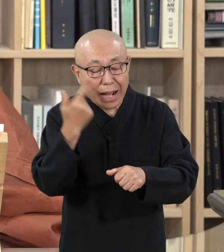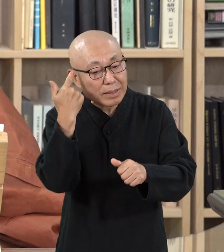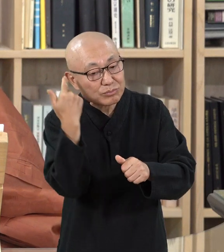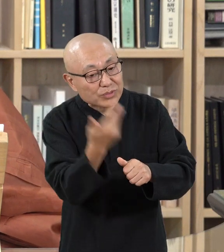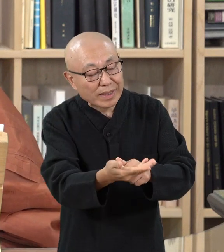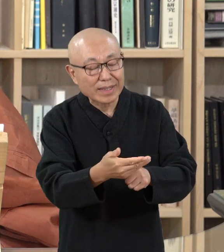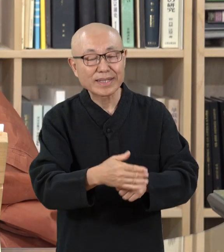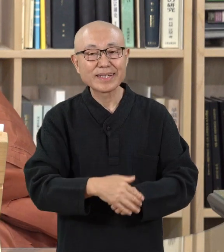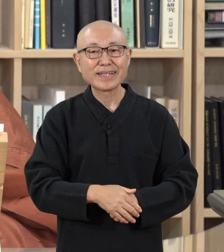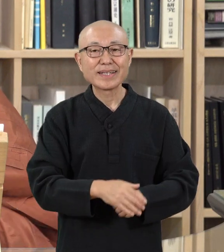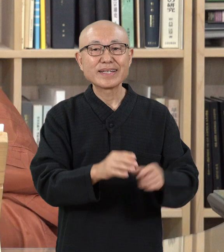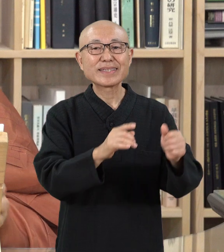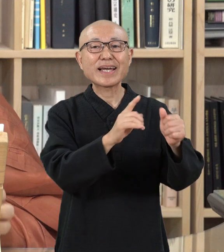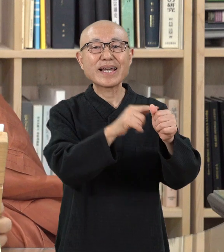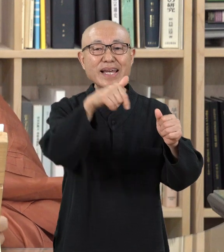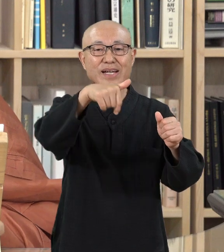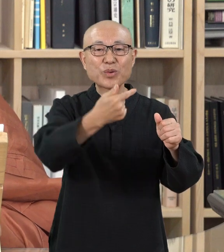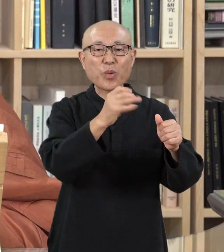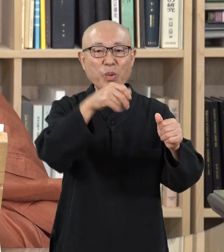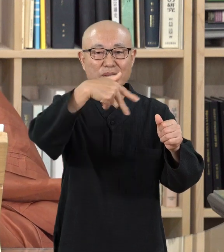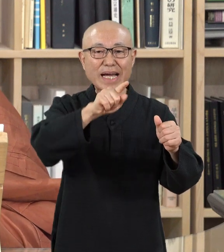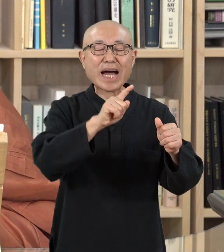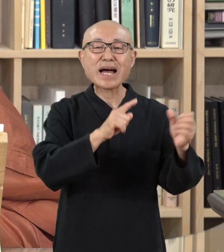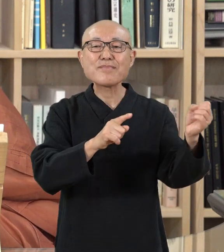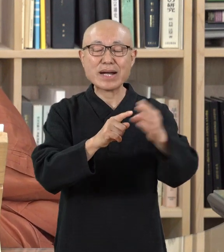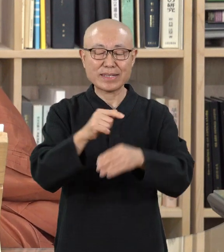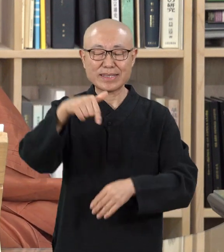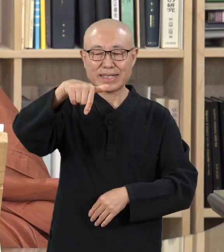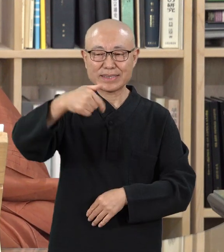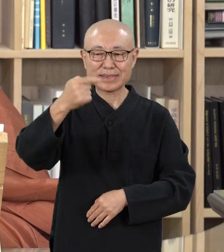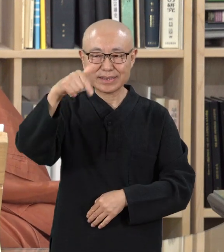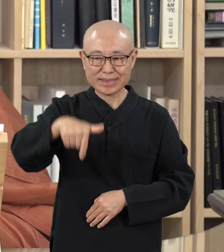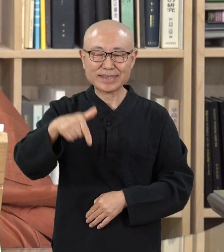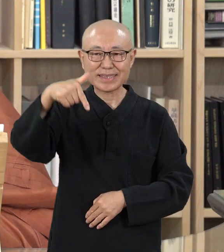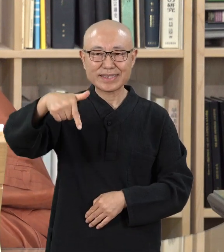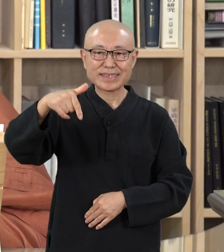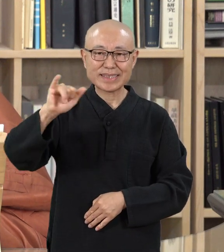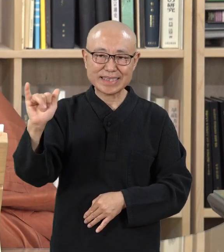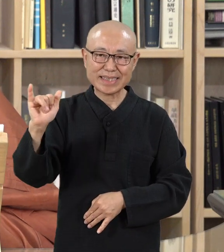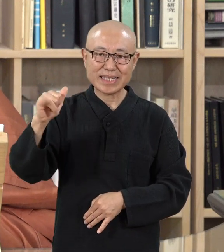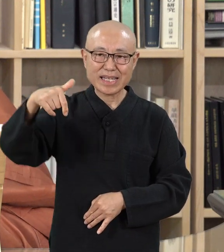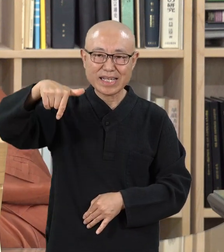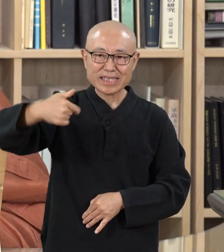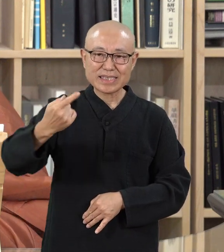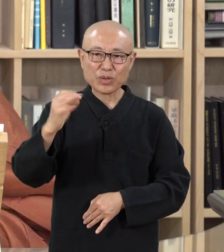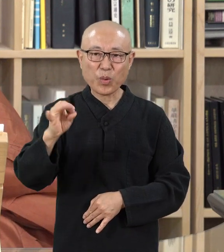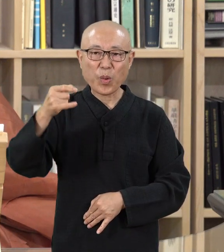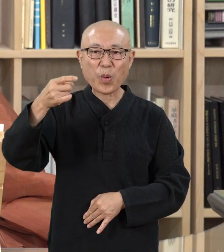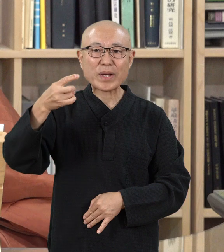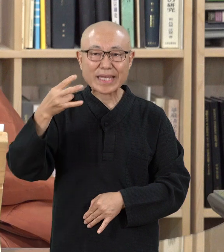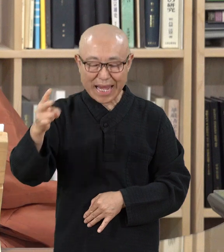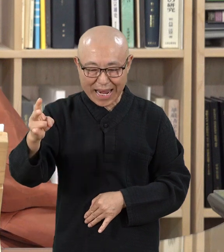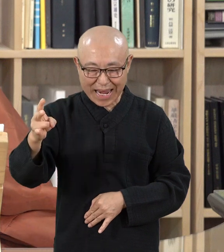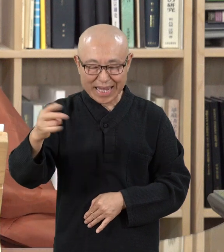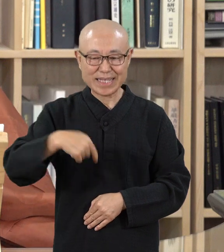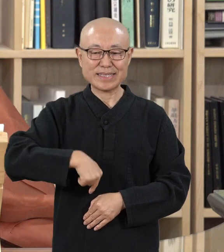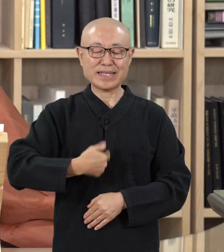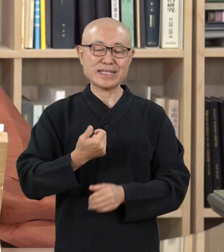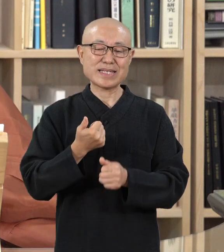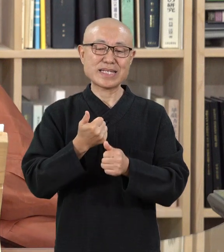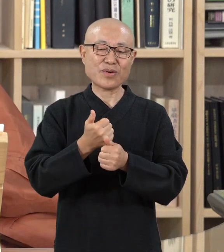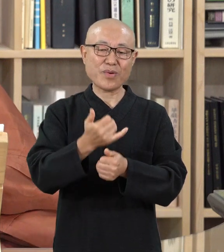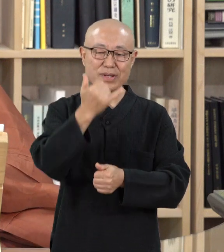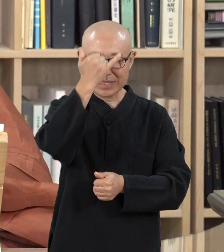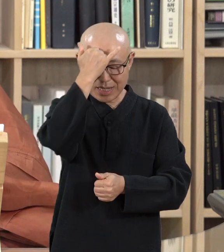질문하니까 공자님께서 극기복례, 자기를 이기고 예를 회복하는 것이 그것이